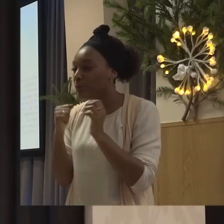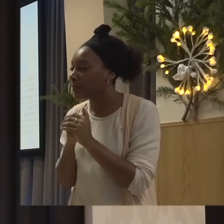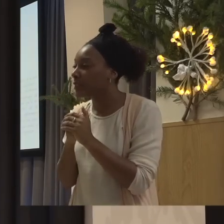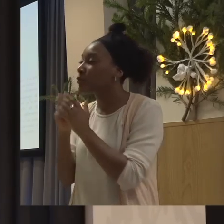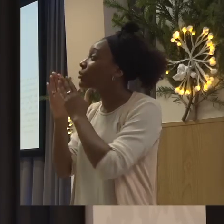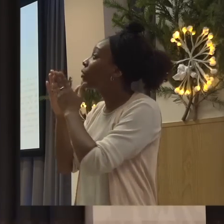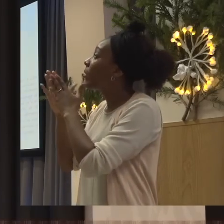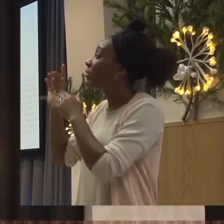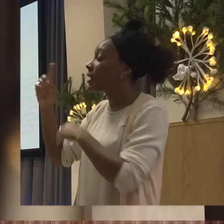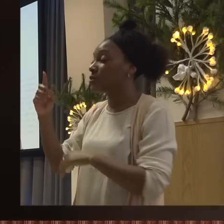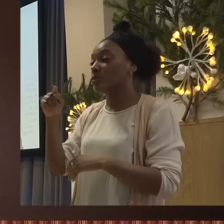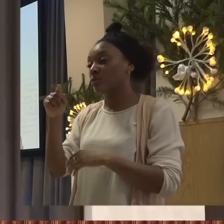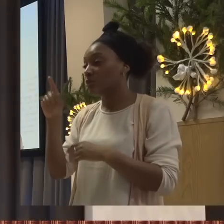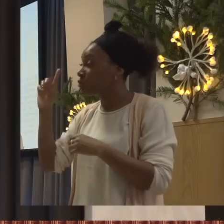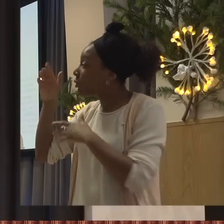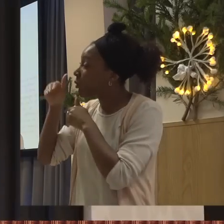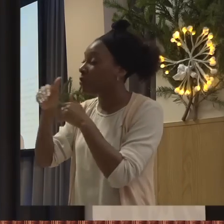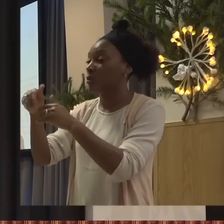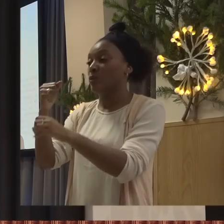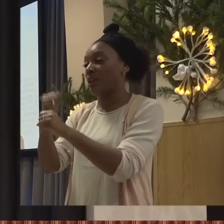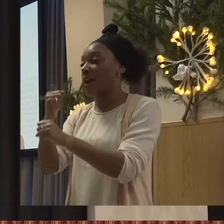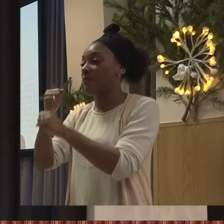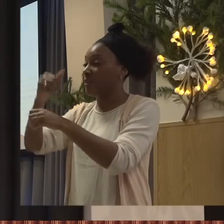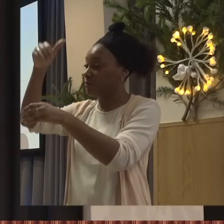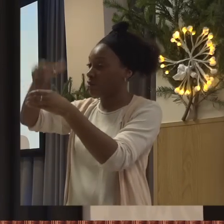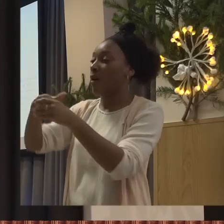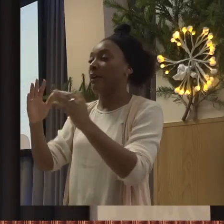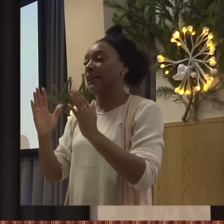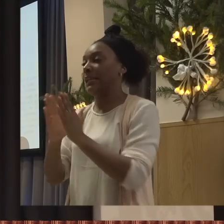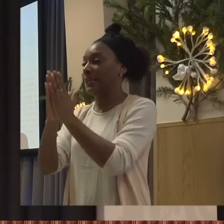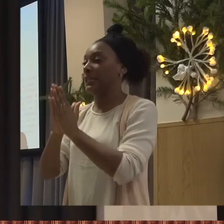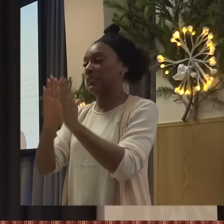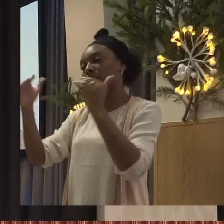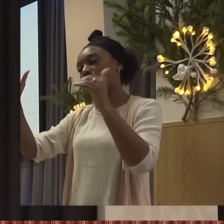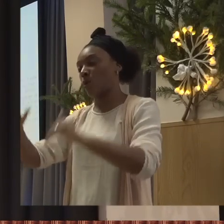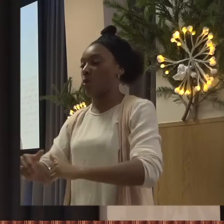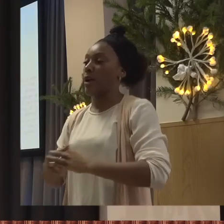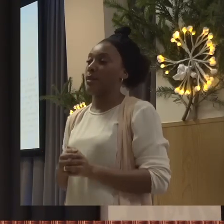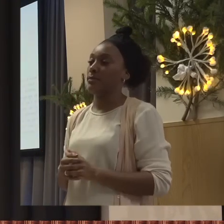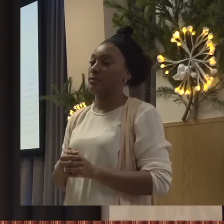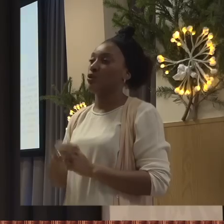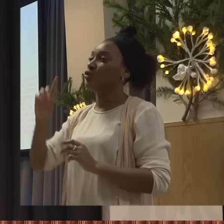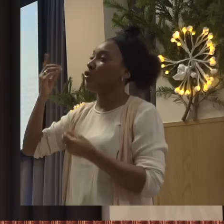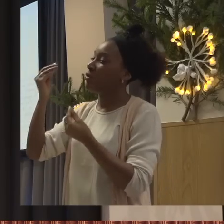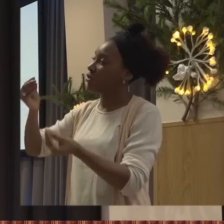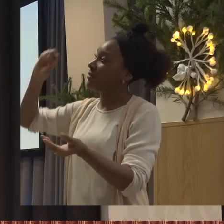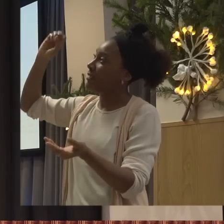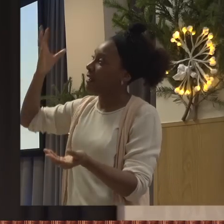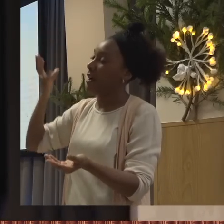vous, Corinthiens. Paul dit, pour la grâce de Dieu qui vous a été accordée en